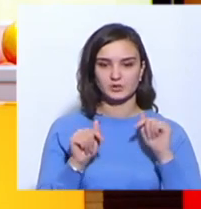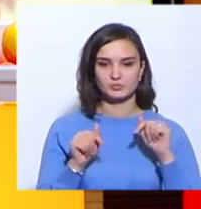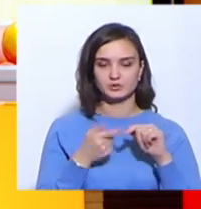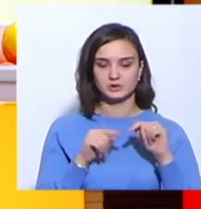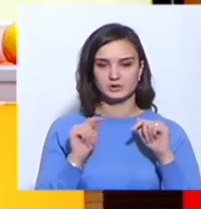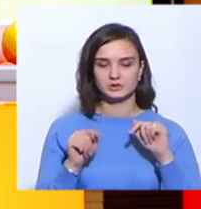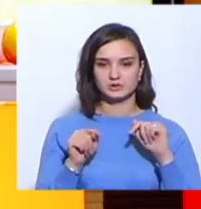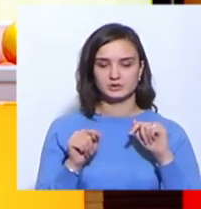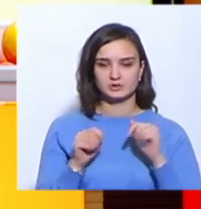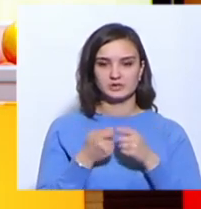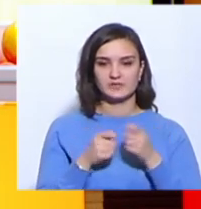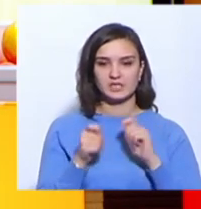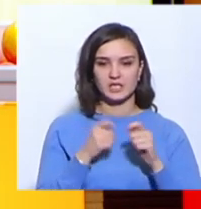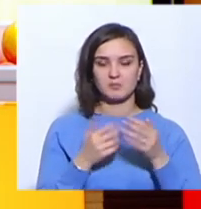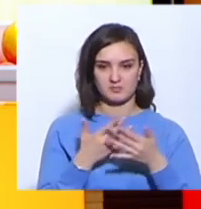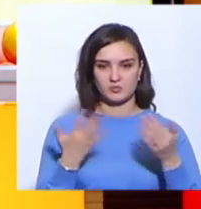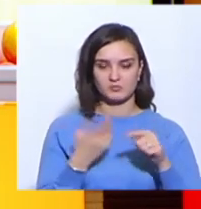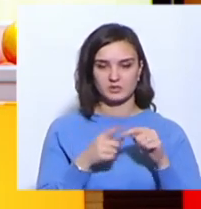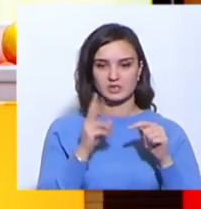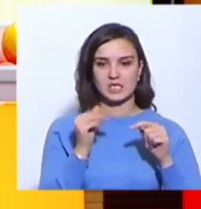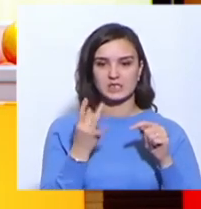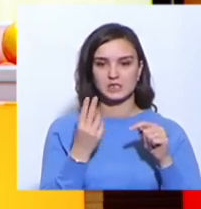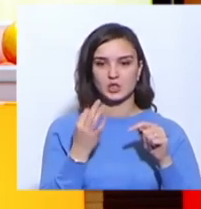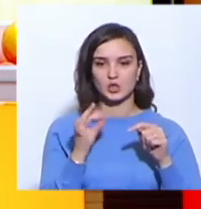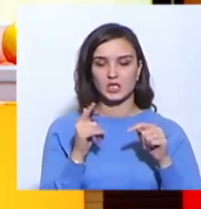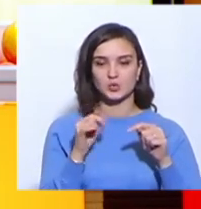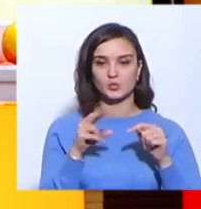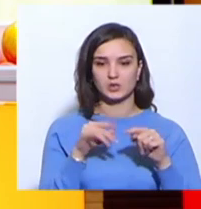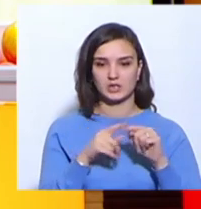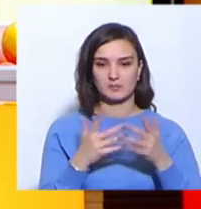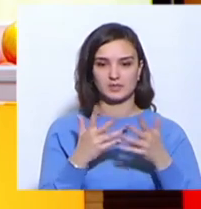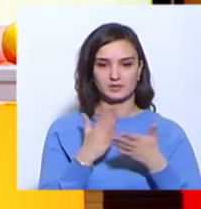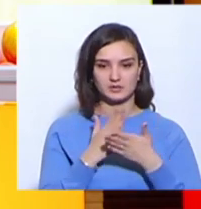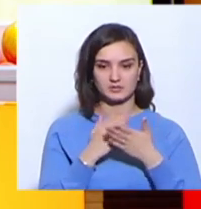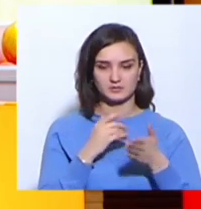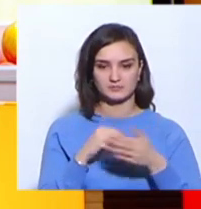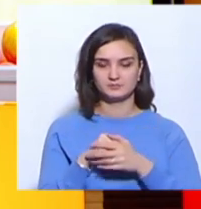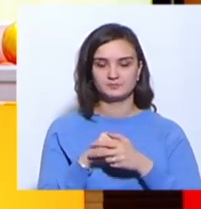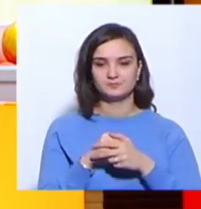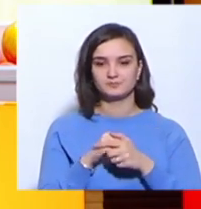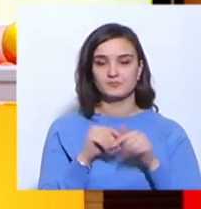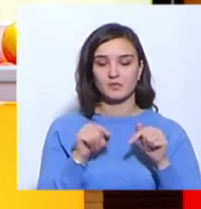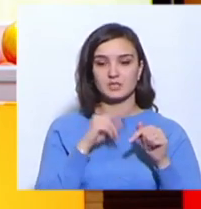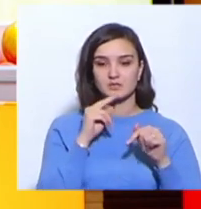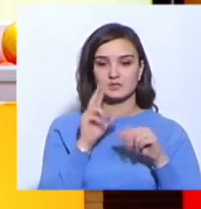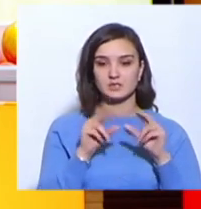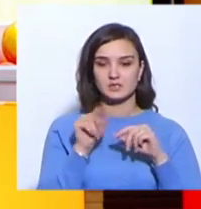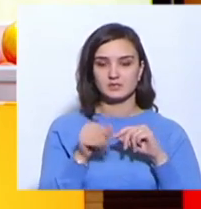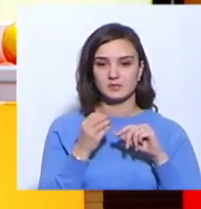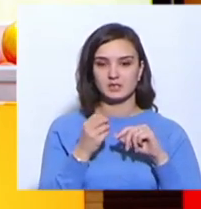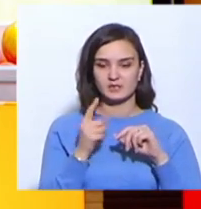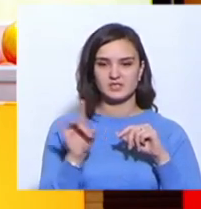ის ნივთიერებები, რომელსაც კანცეროგენული ეფექტი აქვს თქვენაზე და ბრძანებდით. აქ გასათვალისწინებელია